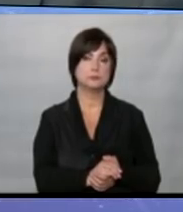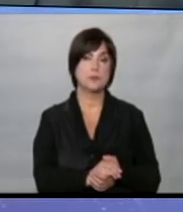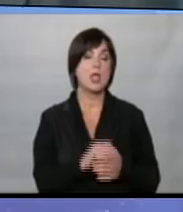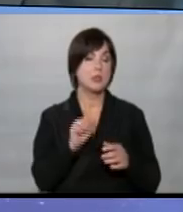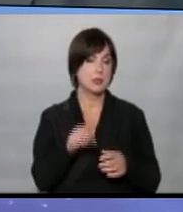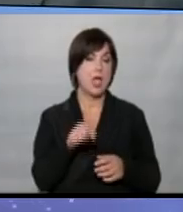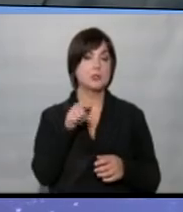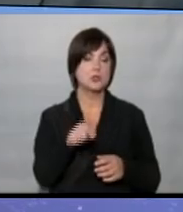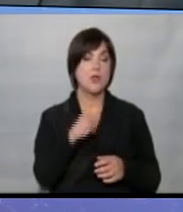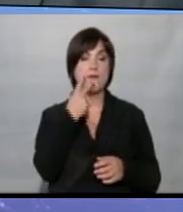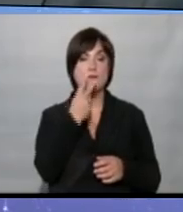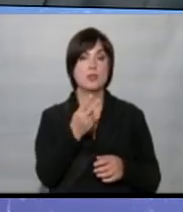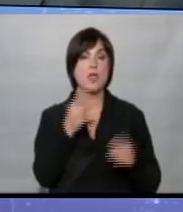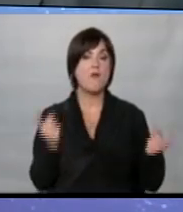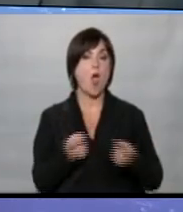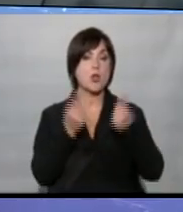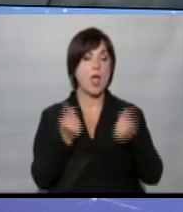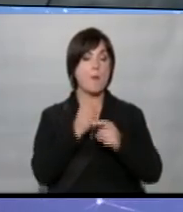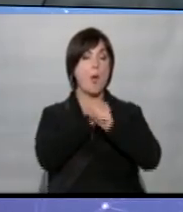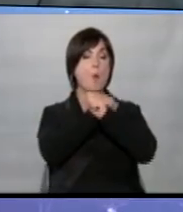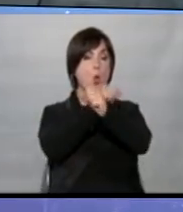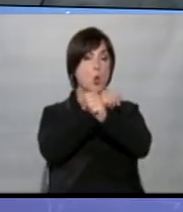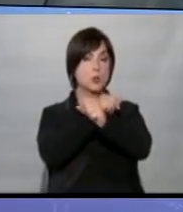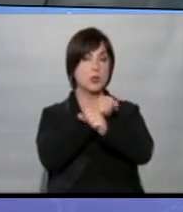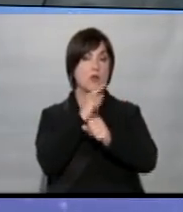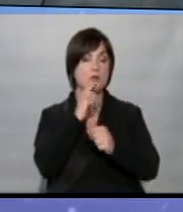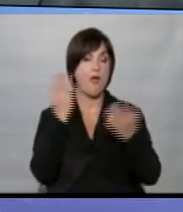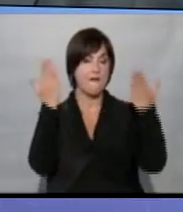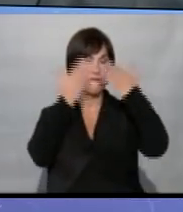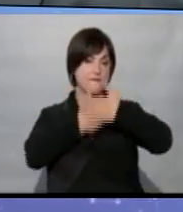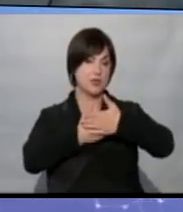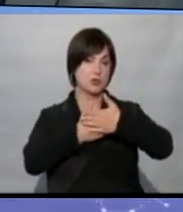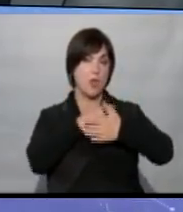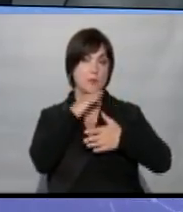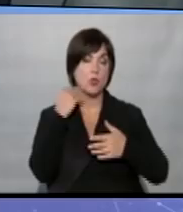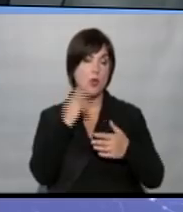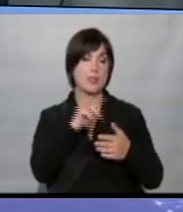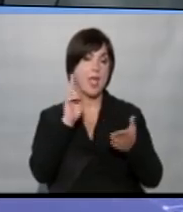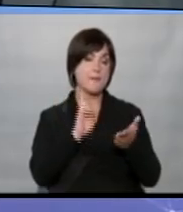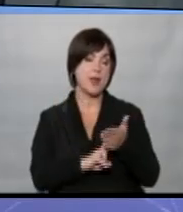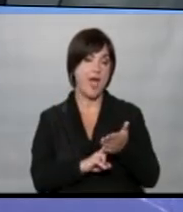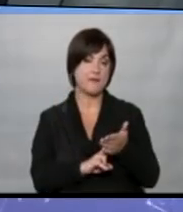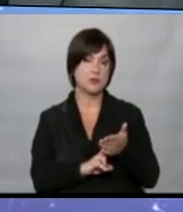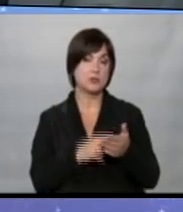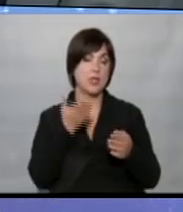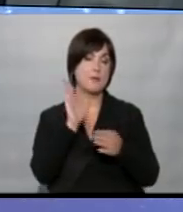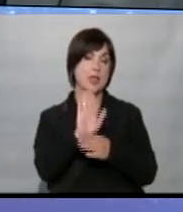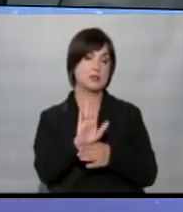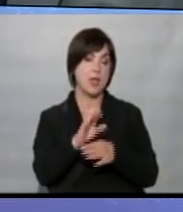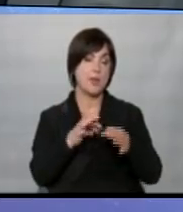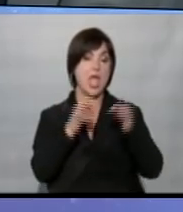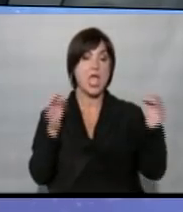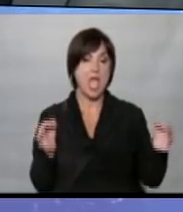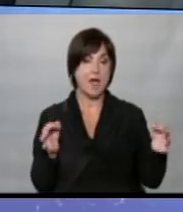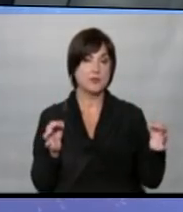затоа што видите во кампањата бојкотирам, што вечерва многу неправилно се презентираше пред